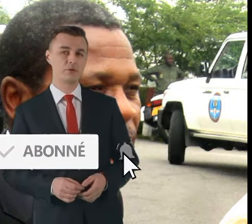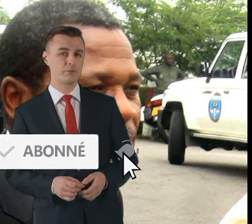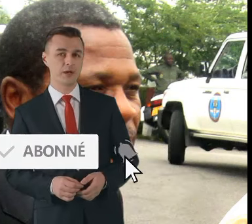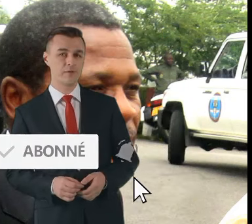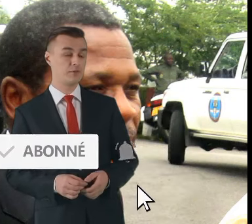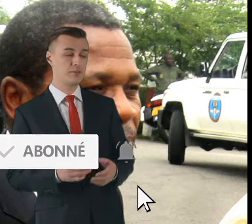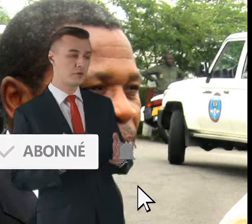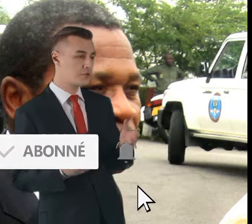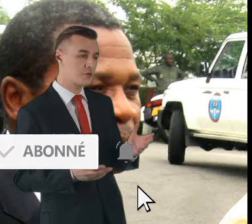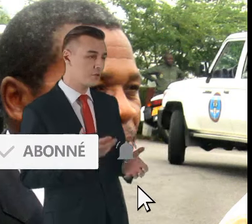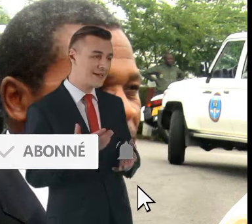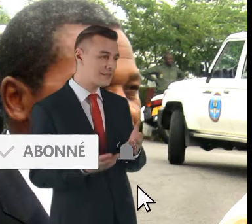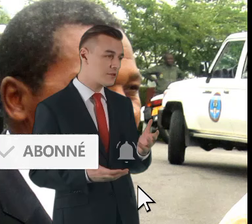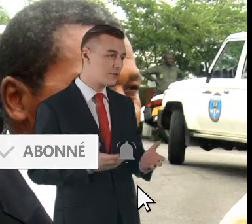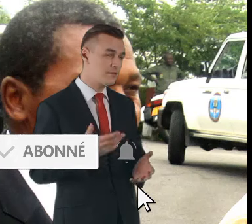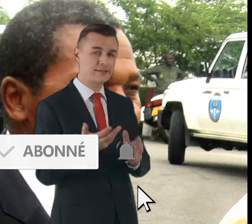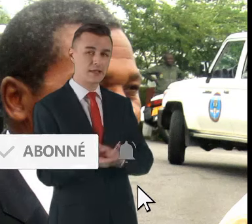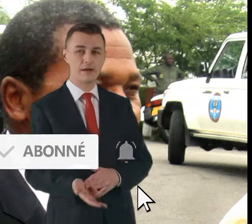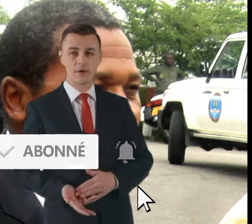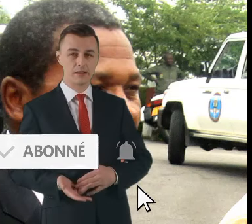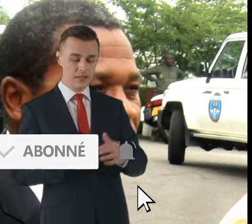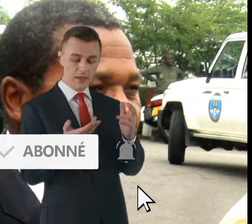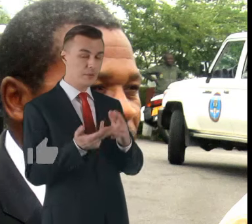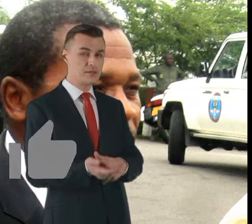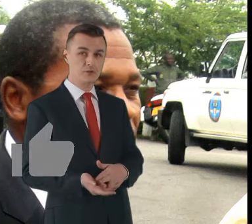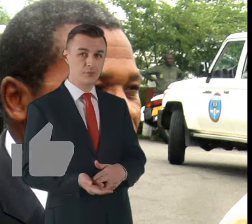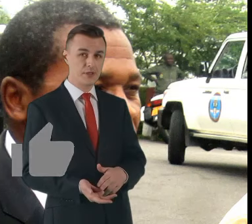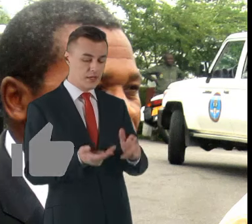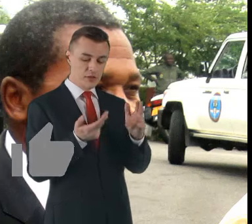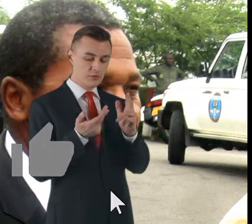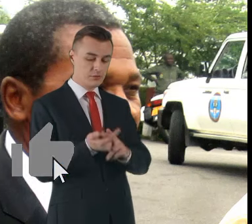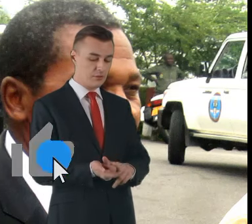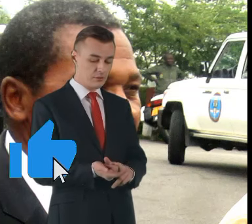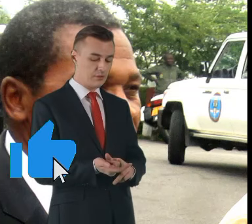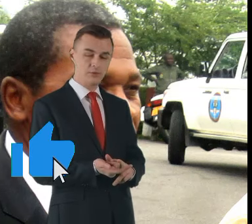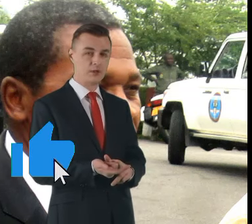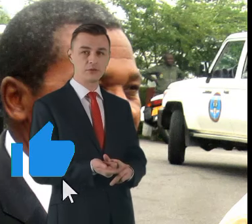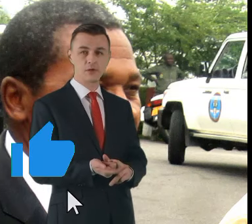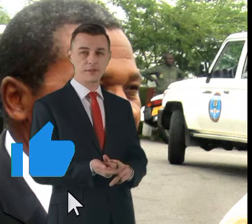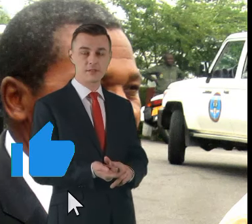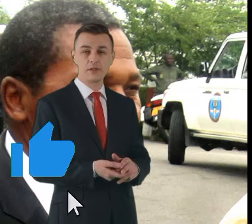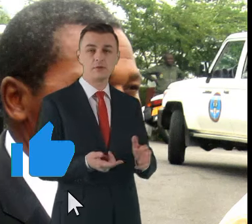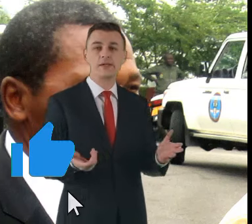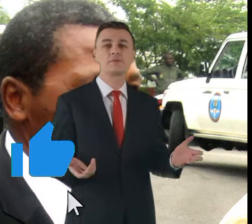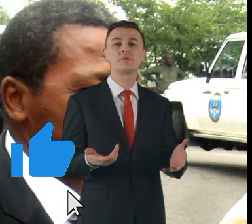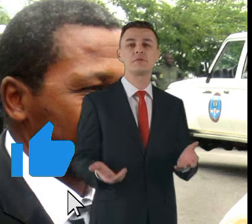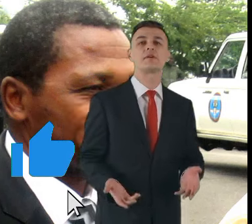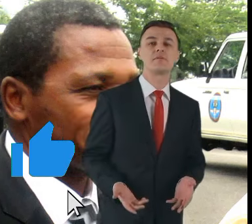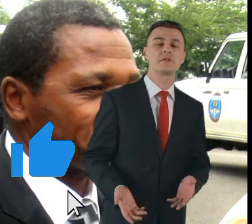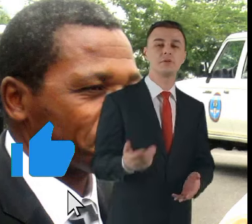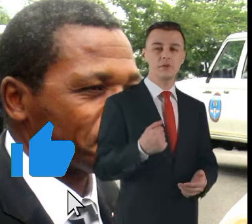du gouvernement, interpellent. Ce sont des noms qui sont souvent attachés au secrétaire général de la présidence de la République,